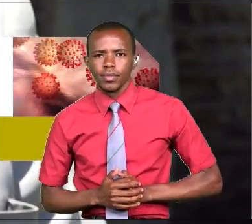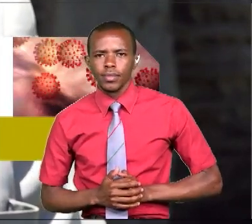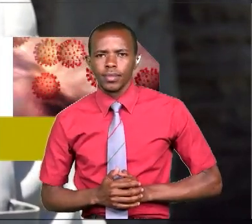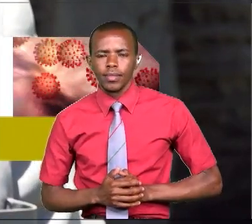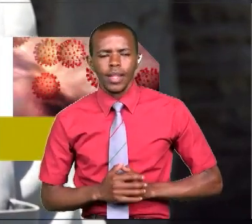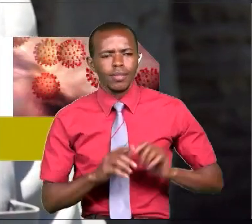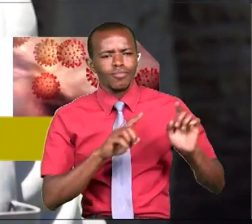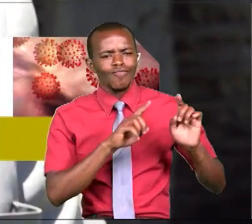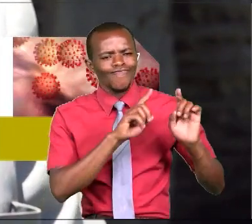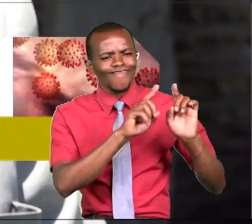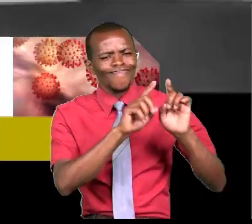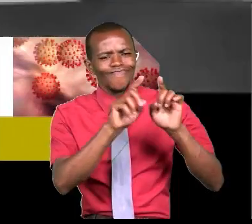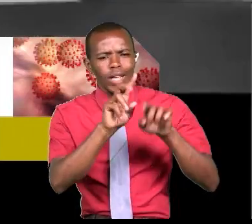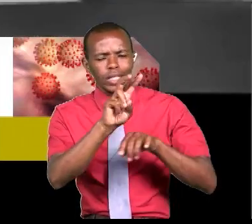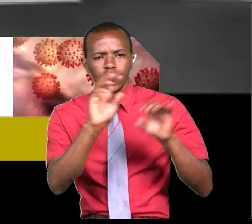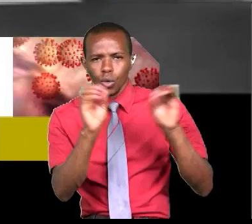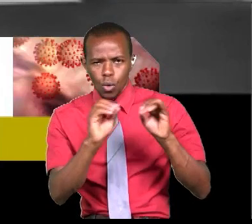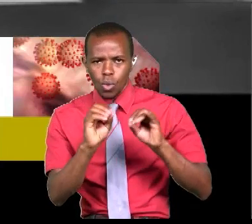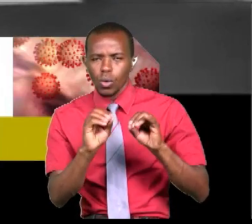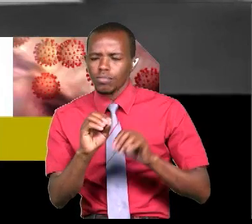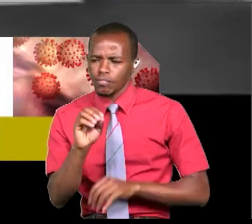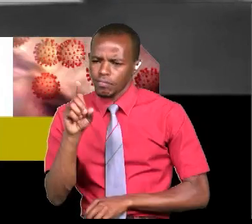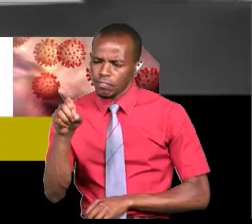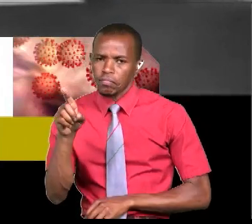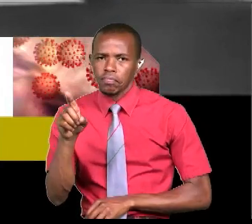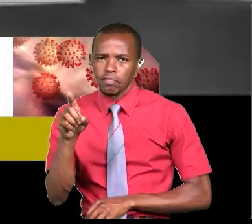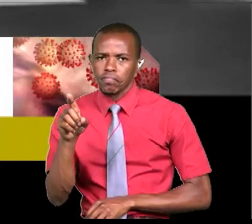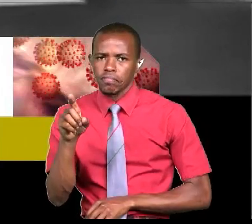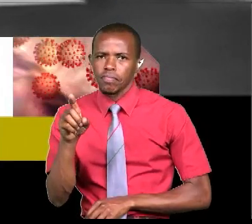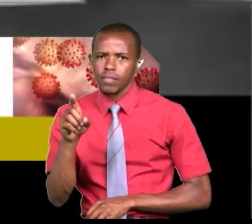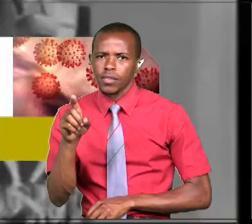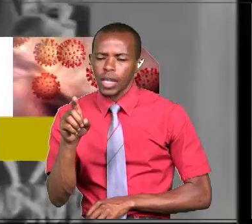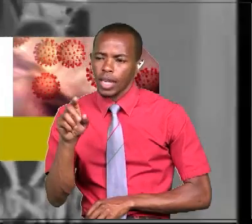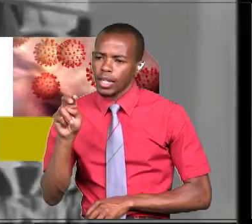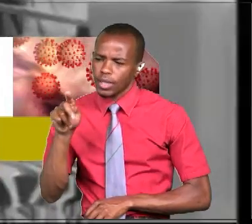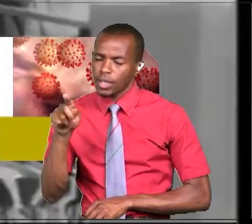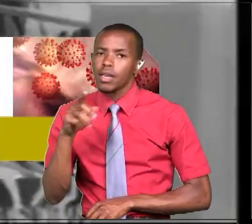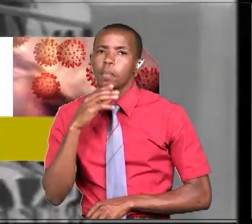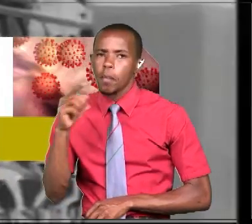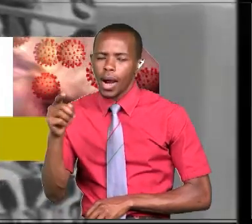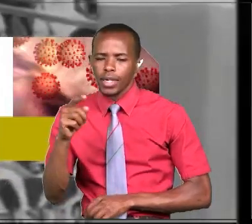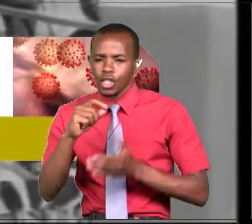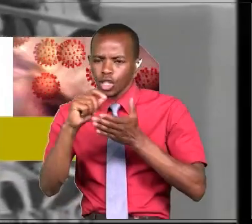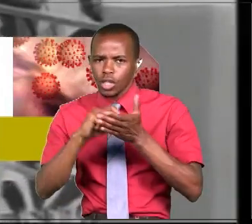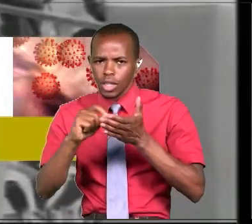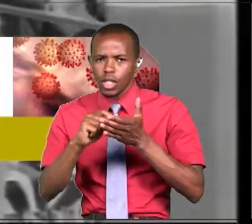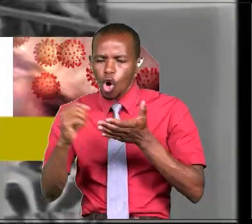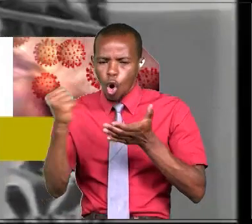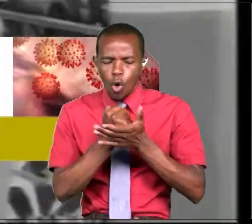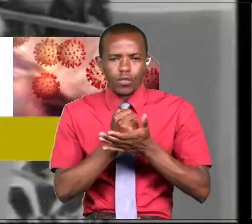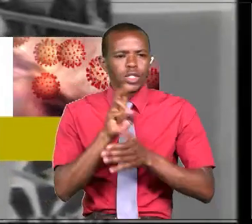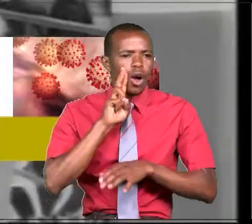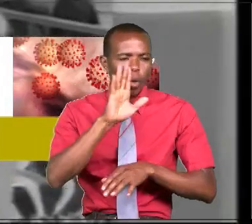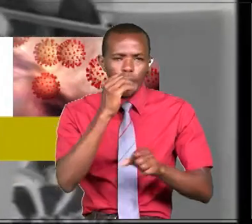Wakakimbia huko wakamuona. Kulingana naye Kiana, ambaye kwa wakati huo alikuwa katibu katika afisi ya mjomba